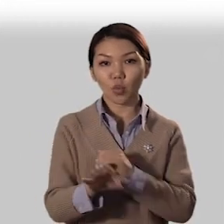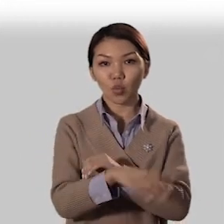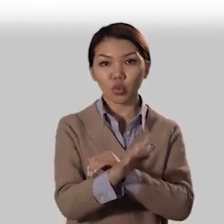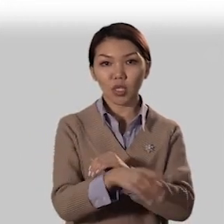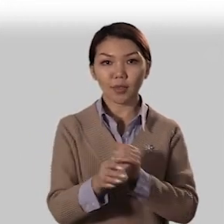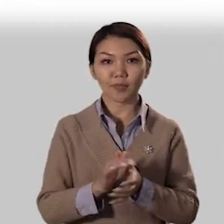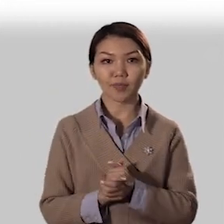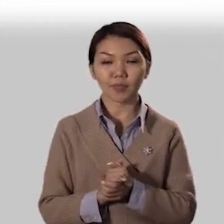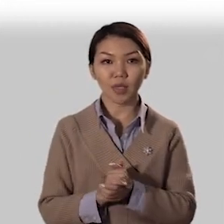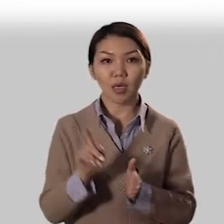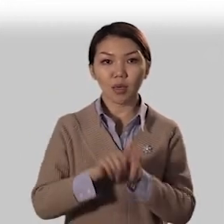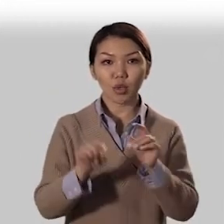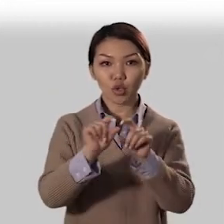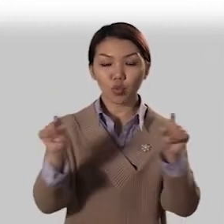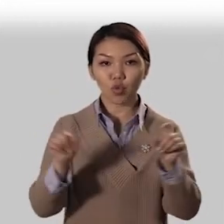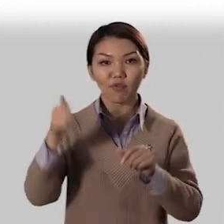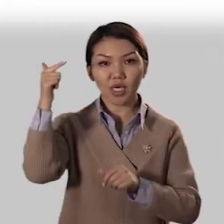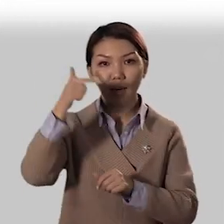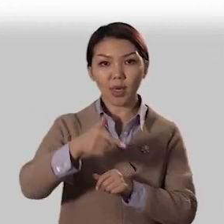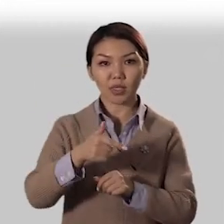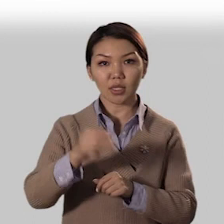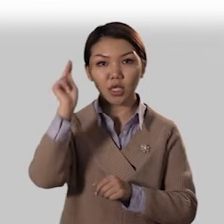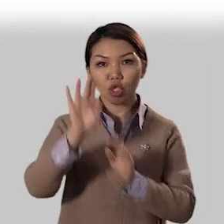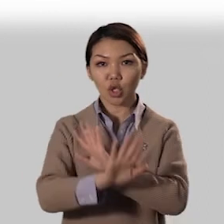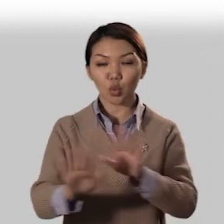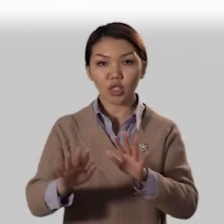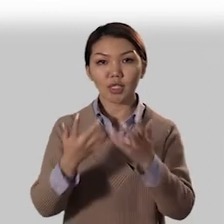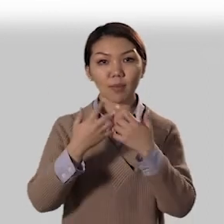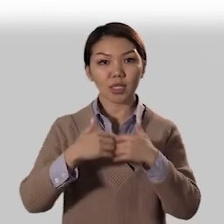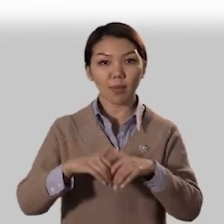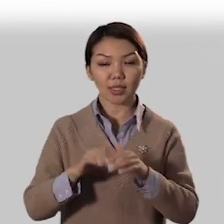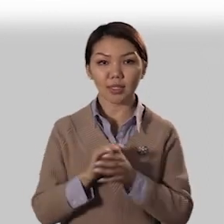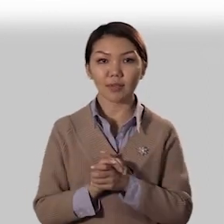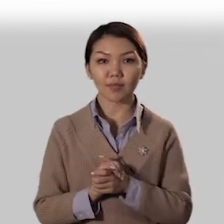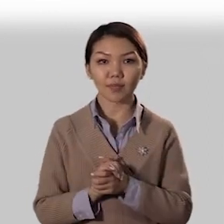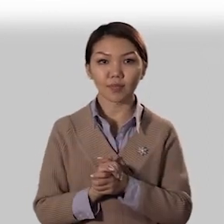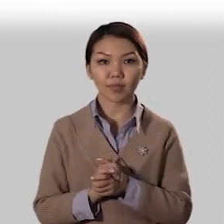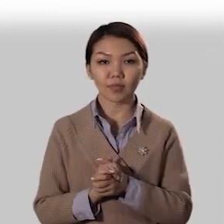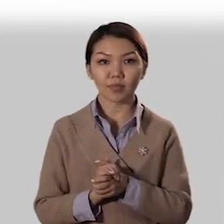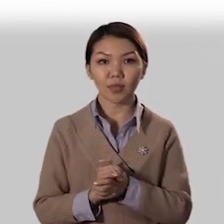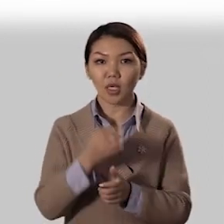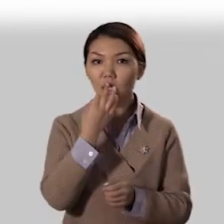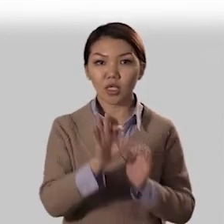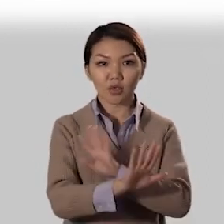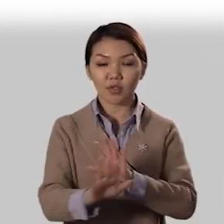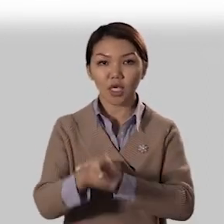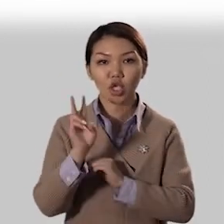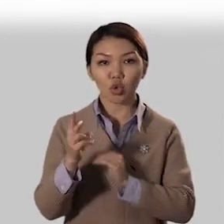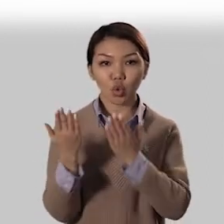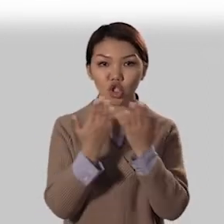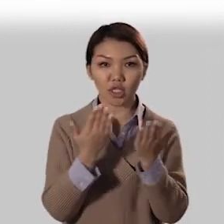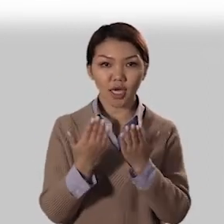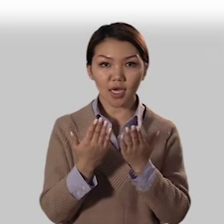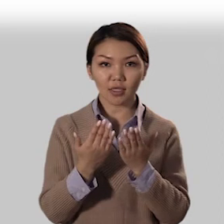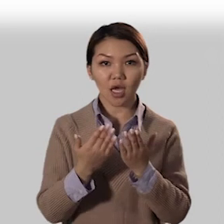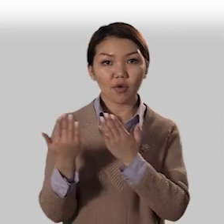букв и грамматики не научится и математики не всякий кто читает